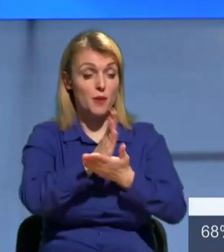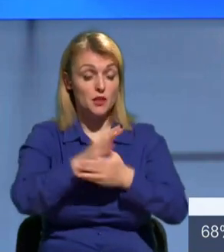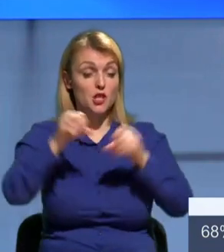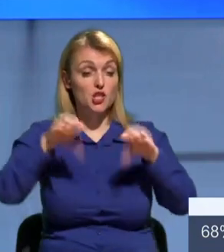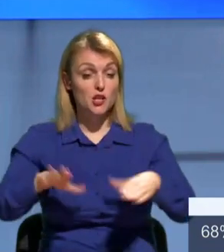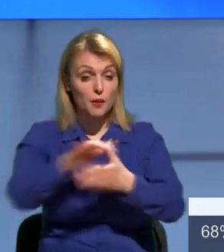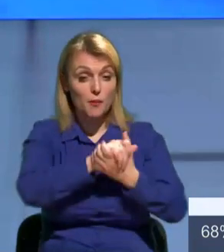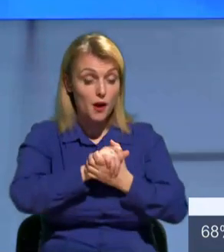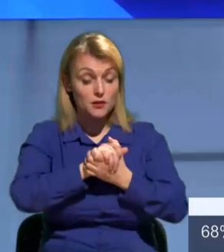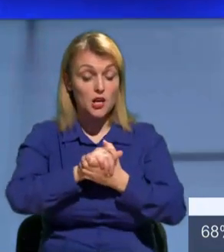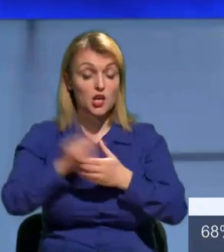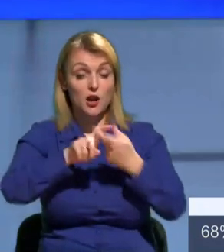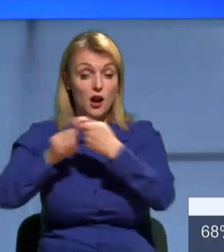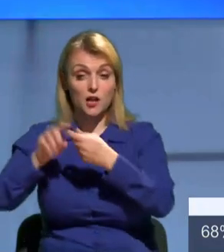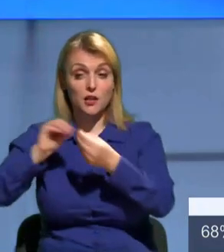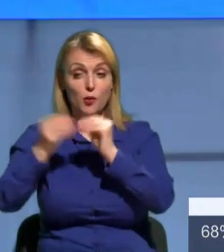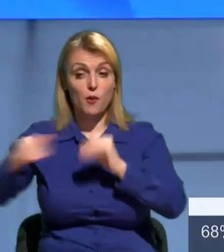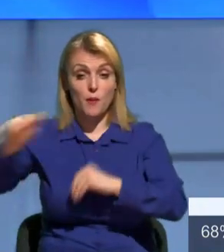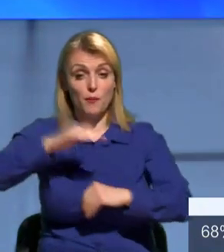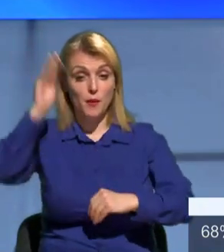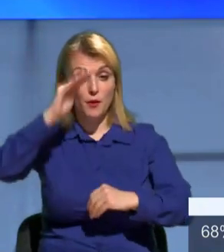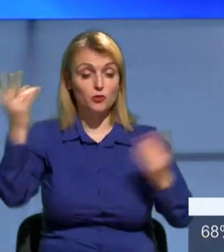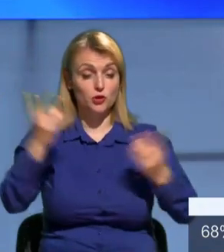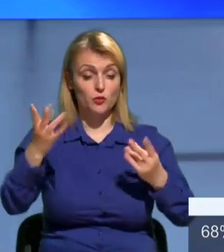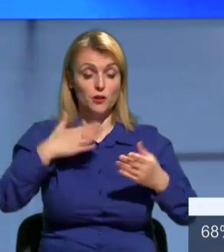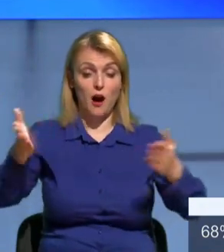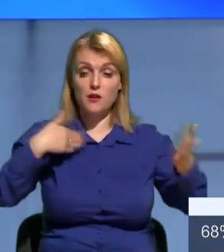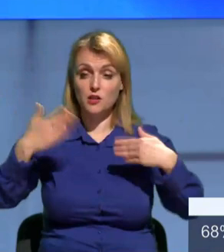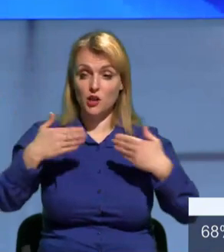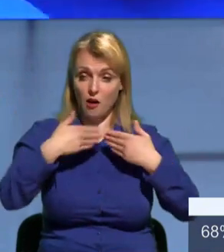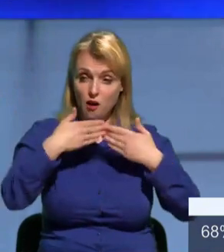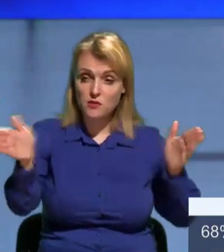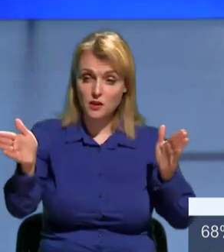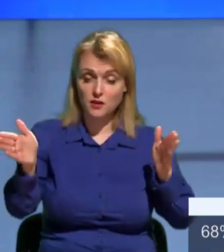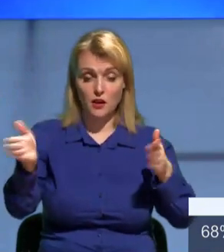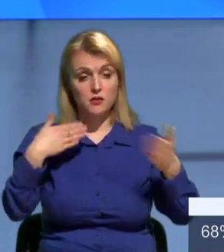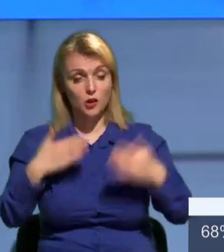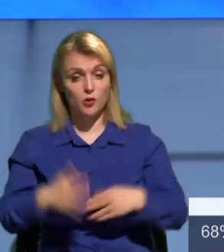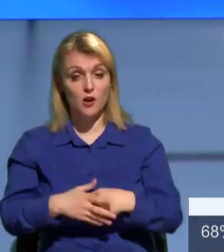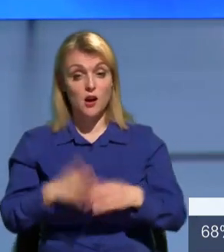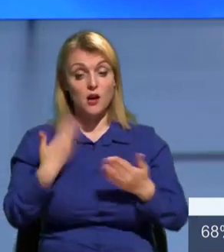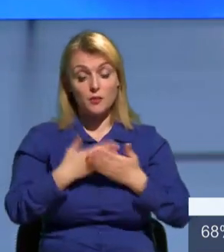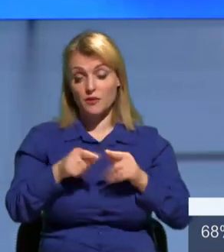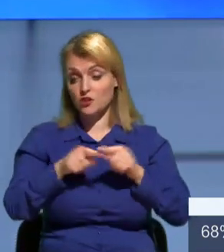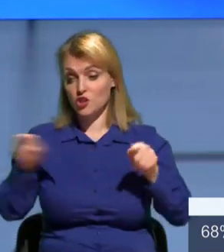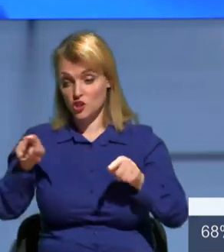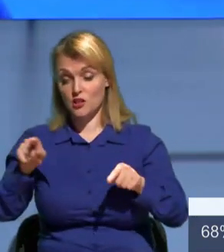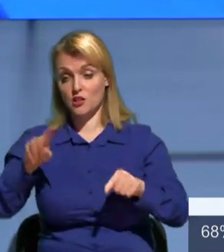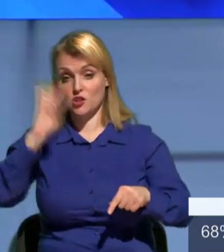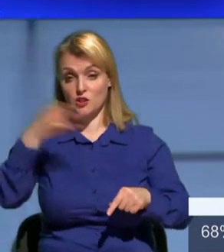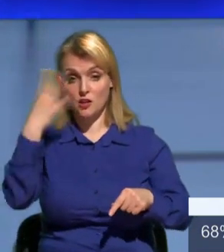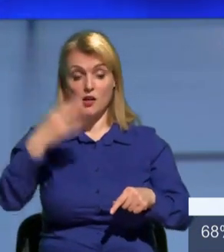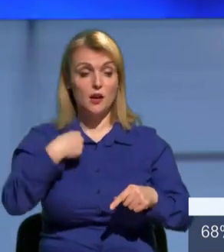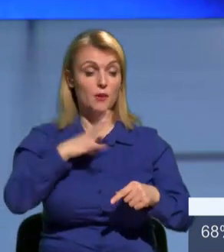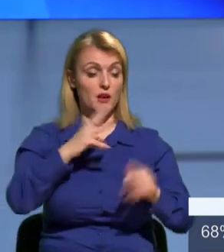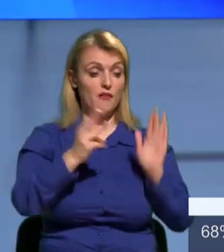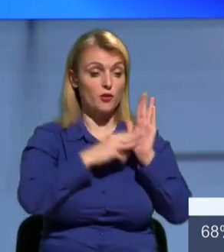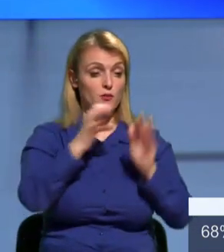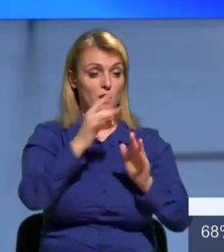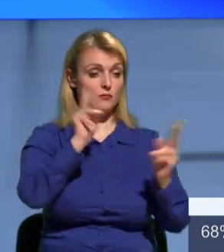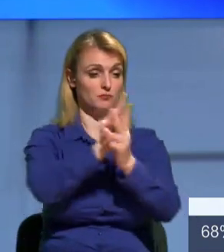pe problema transnistriană, noi trebuie să avem dialog. De exemplu, eu în parcursul la 4 ani am avut 8 întrevederi cu liderul de